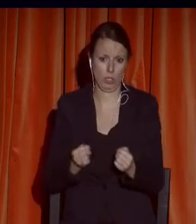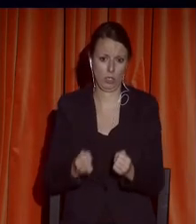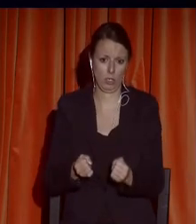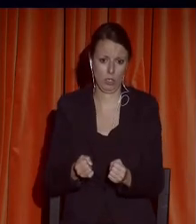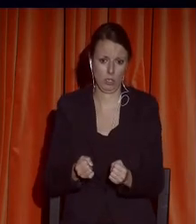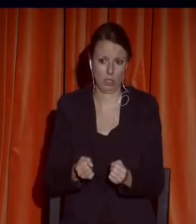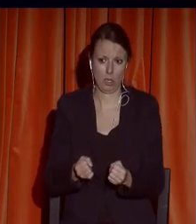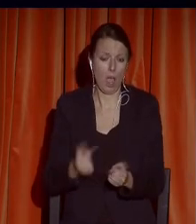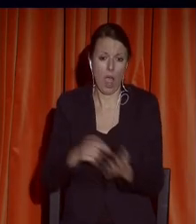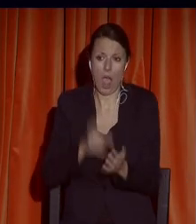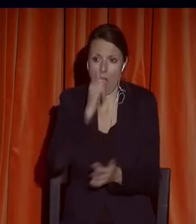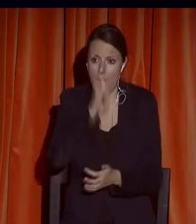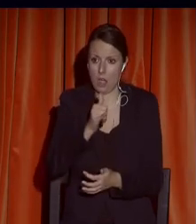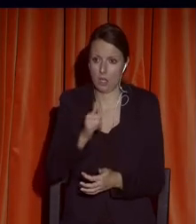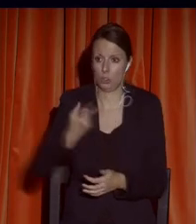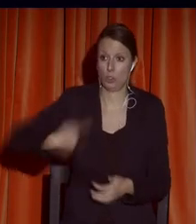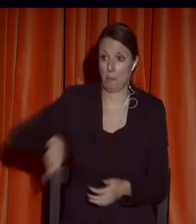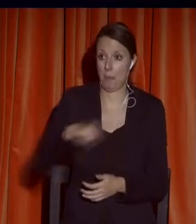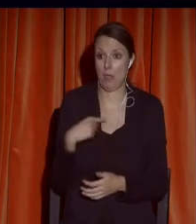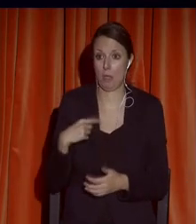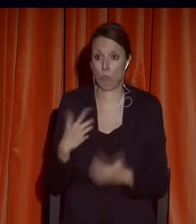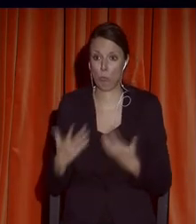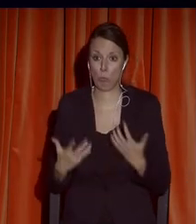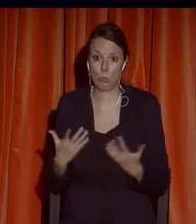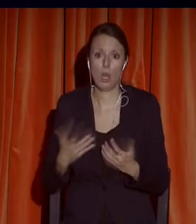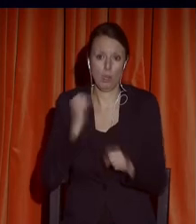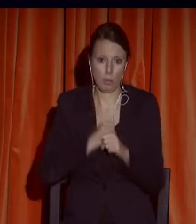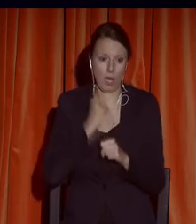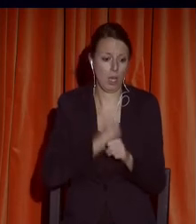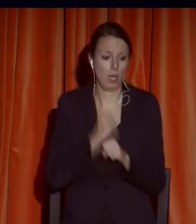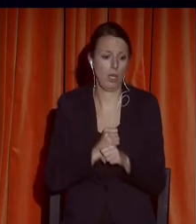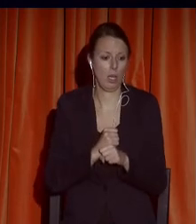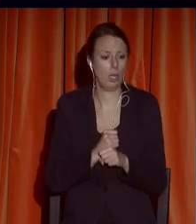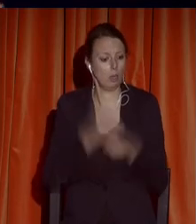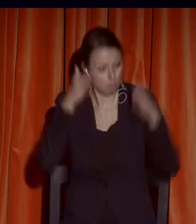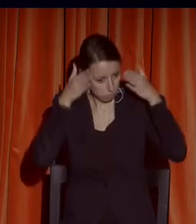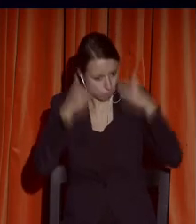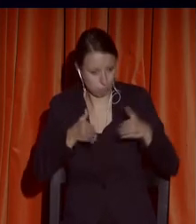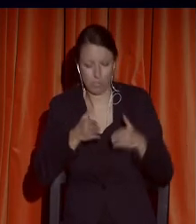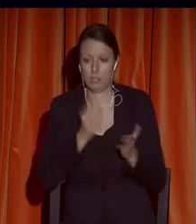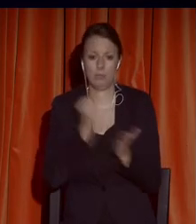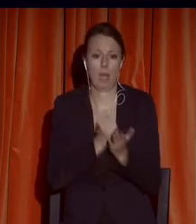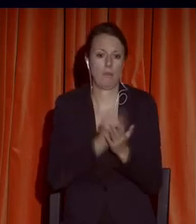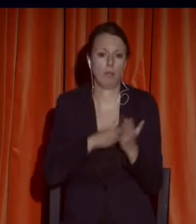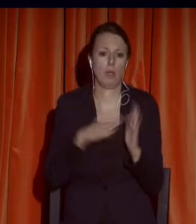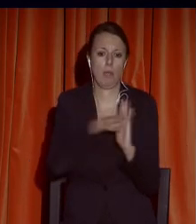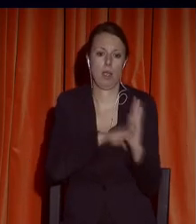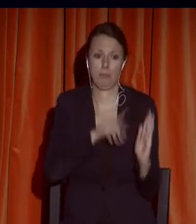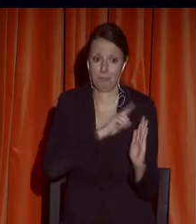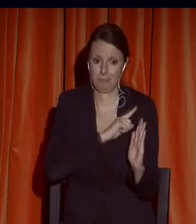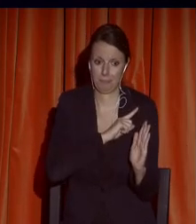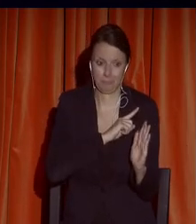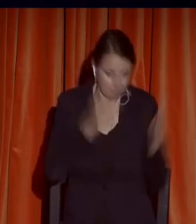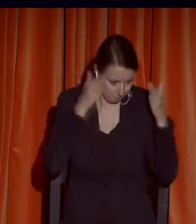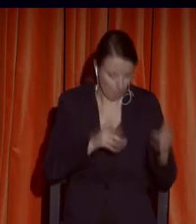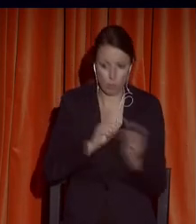to nie może być tak, że my sobie gdzieś tam pracujemy nad kwestiami, powiedzmy, praworządności, czy też